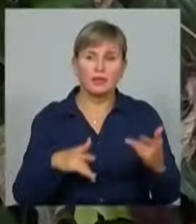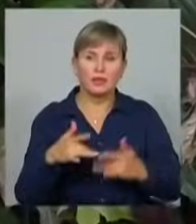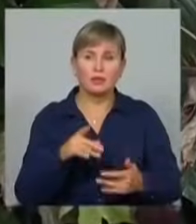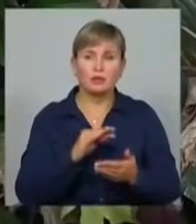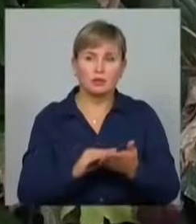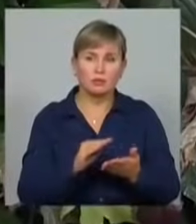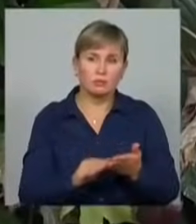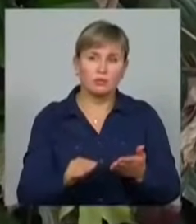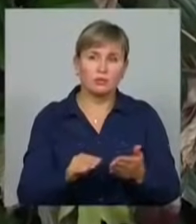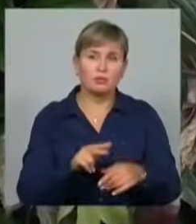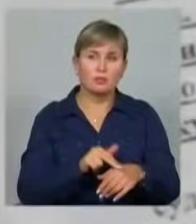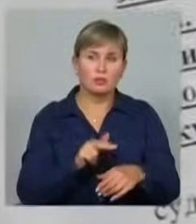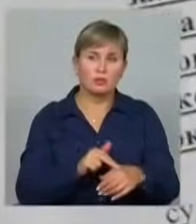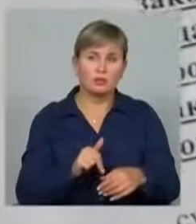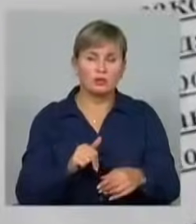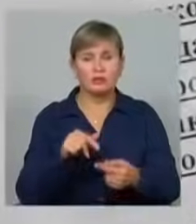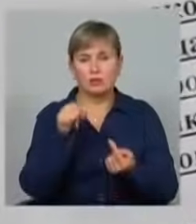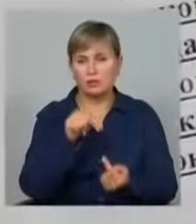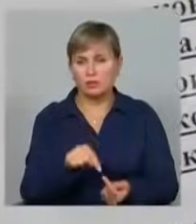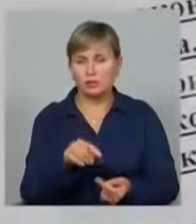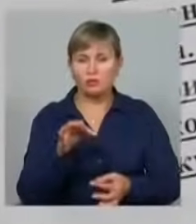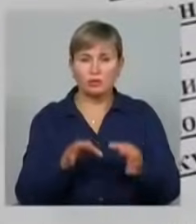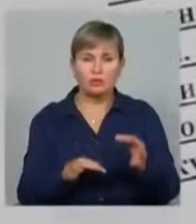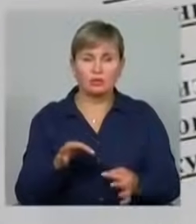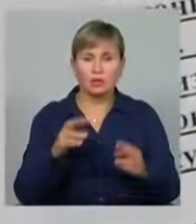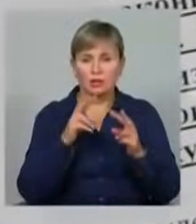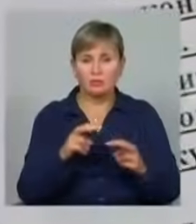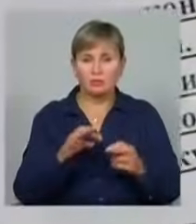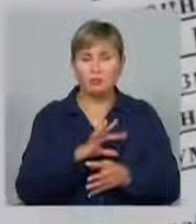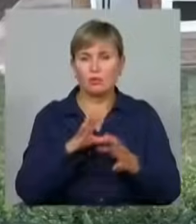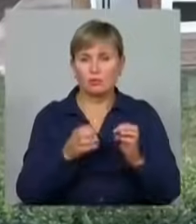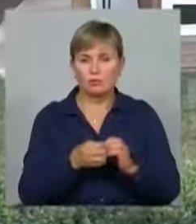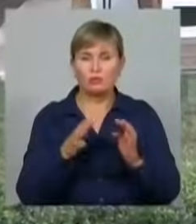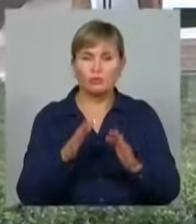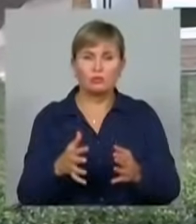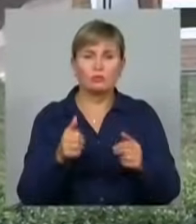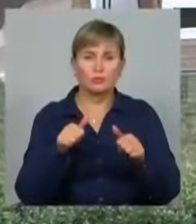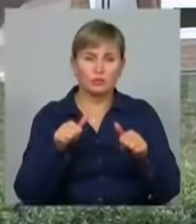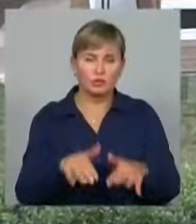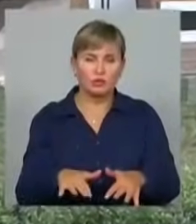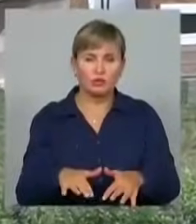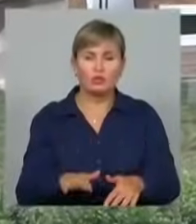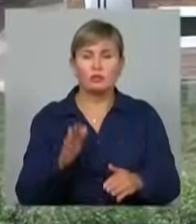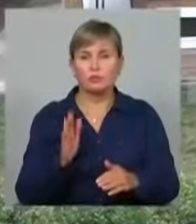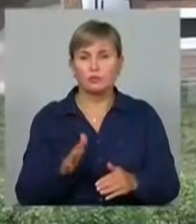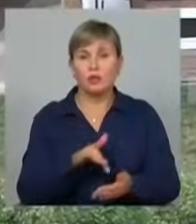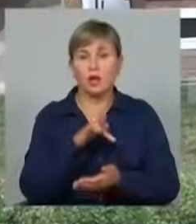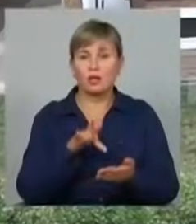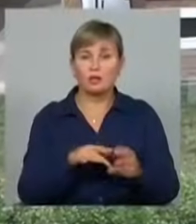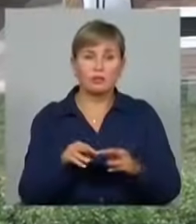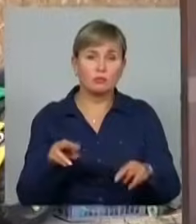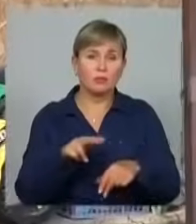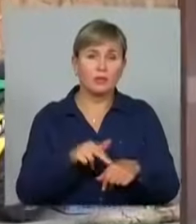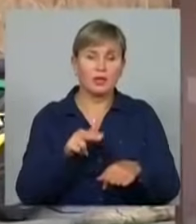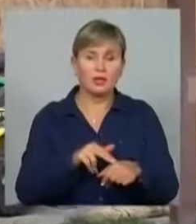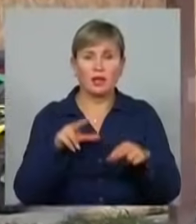написал заявление в полицию. Назначены соответствующие экспертизы, по результатам которых будет принято процессуальное решение. В городском департаменте